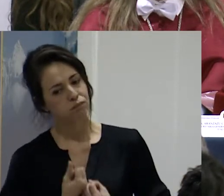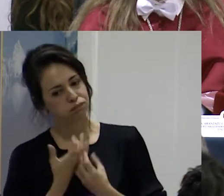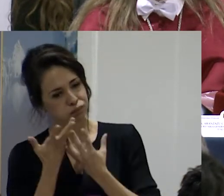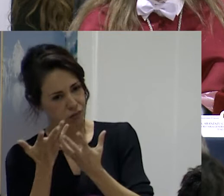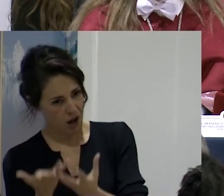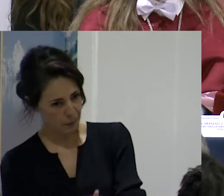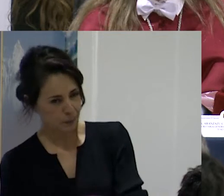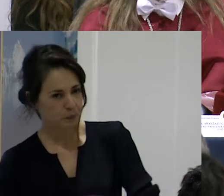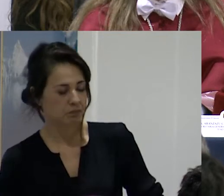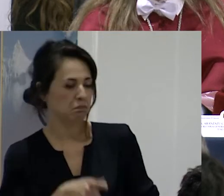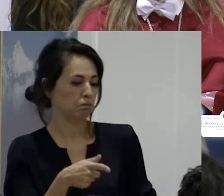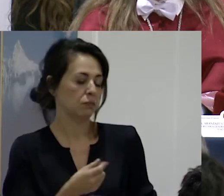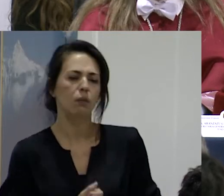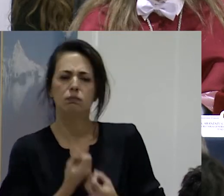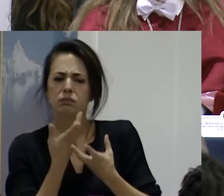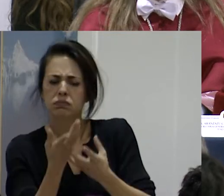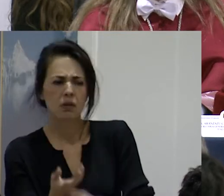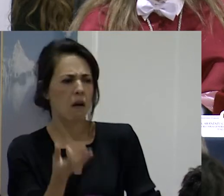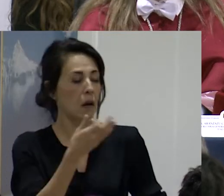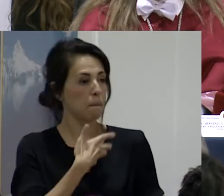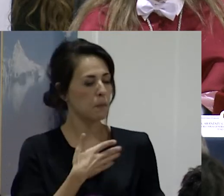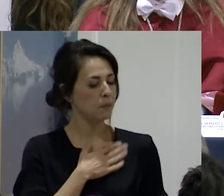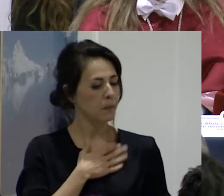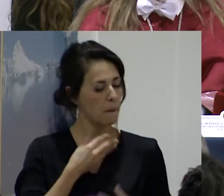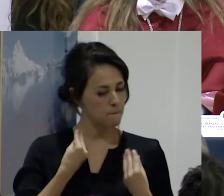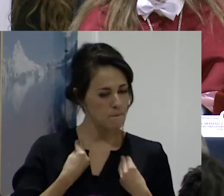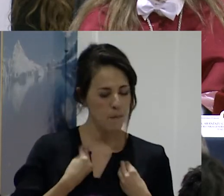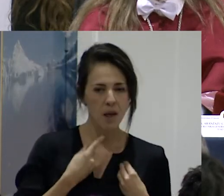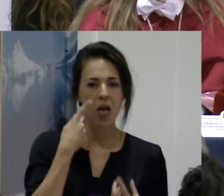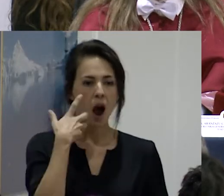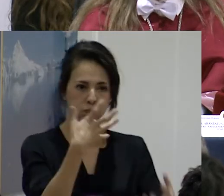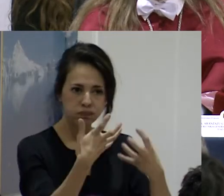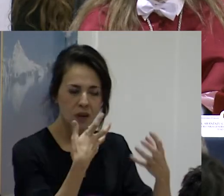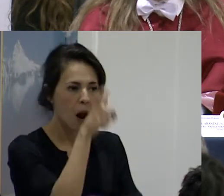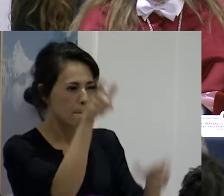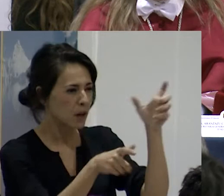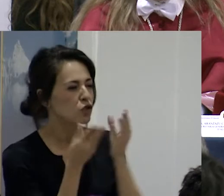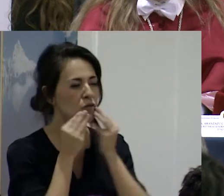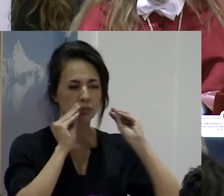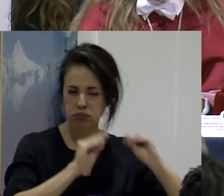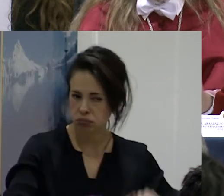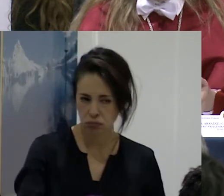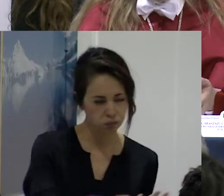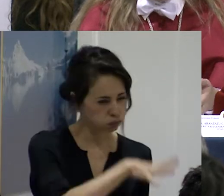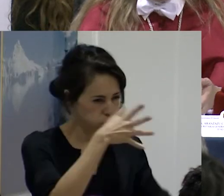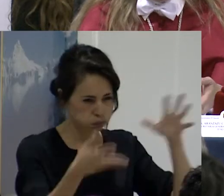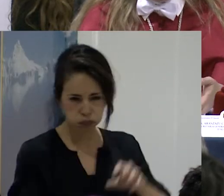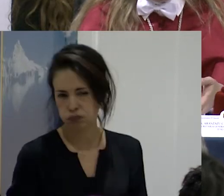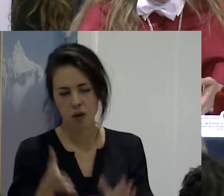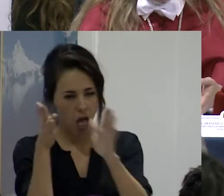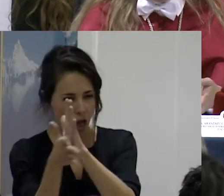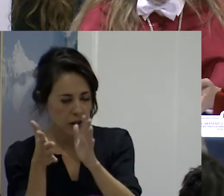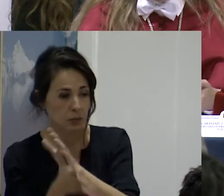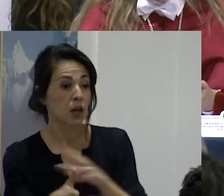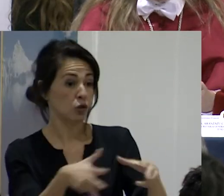llarg de la seva vida, de les persones, de l'art, de la història i també de la seva societat